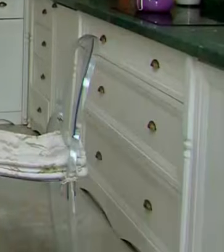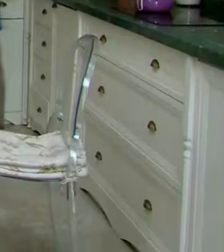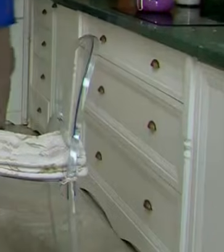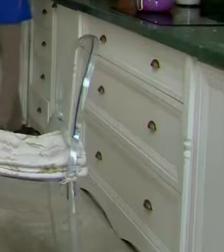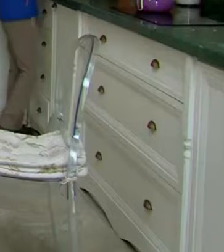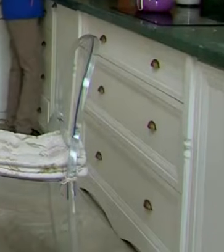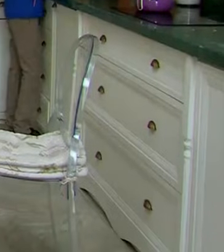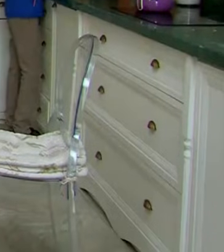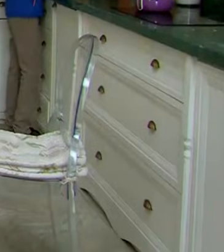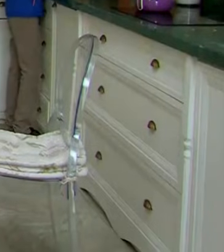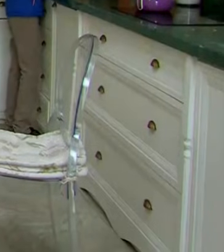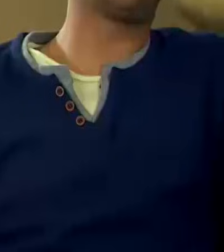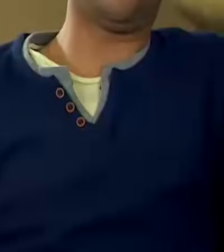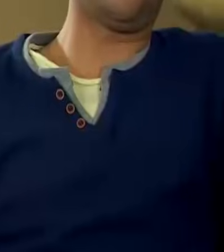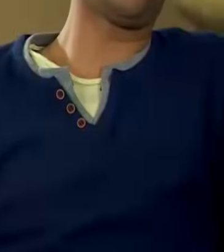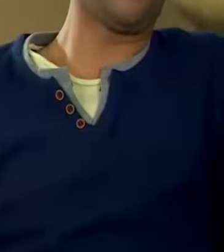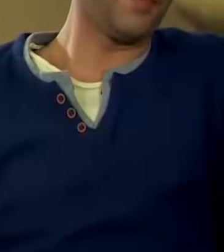çıktı mutfaktan.